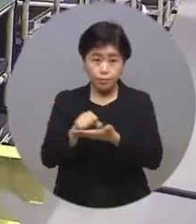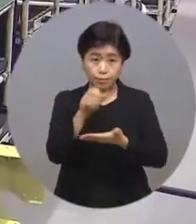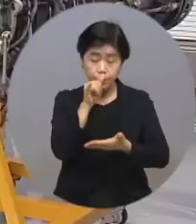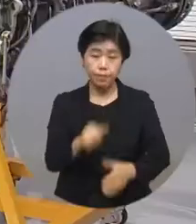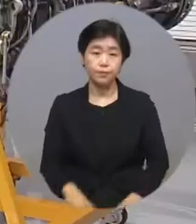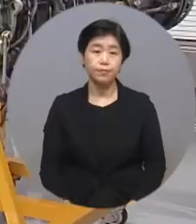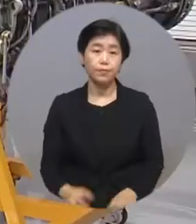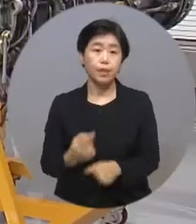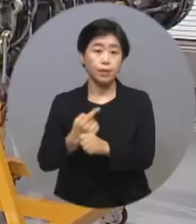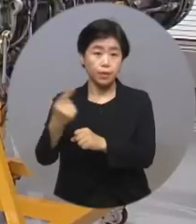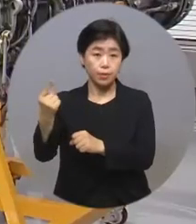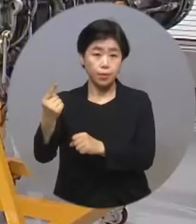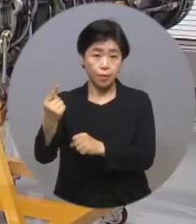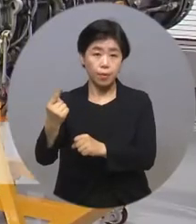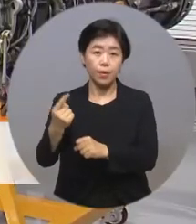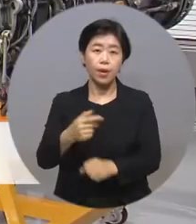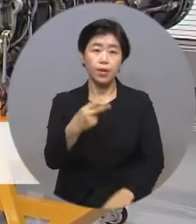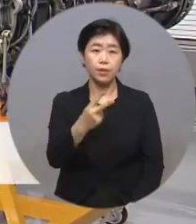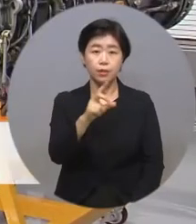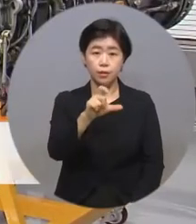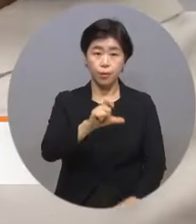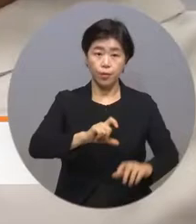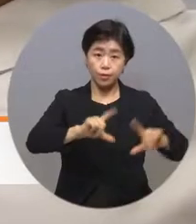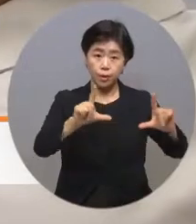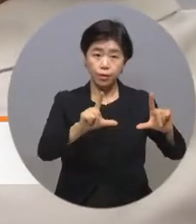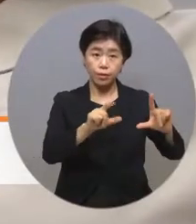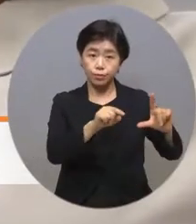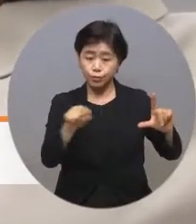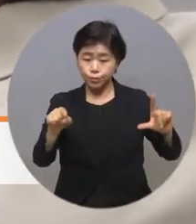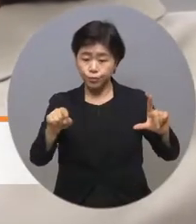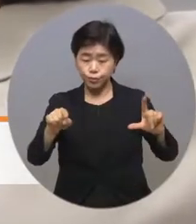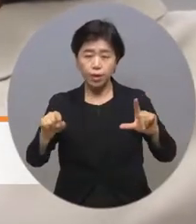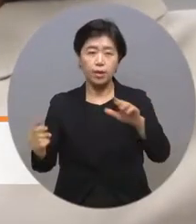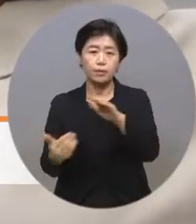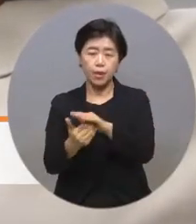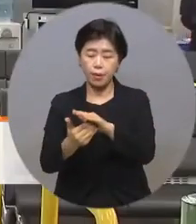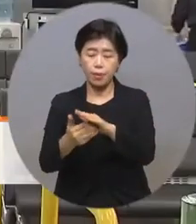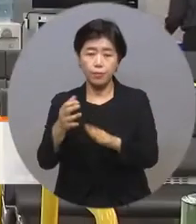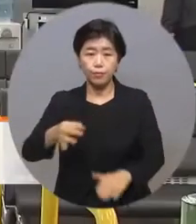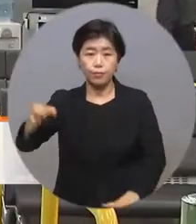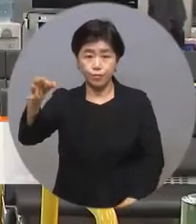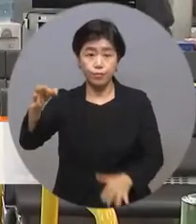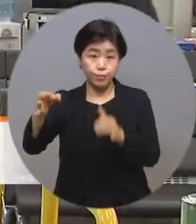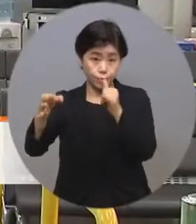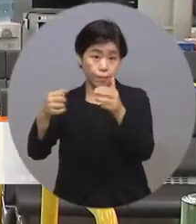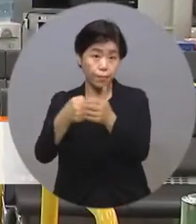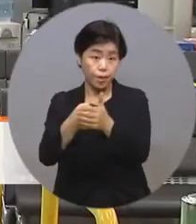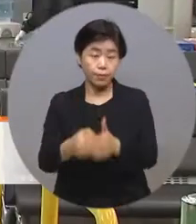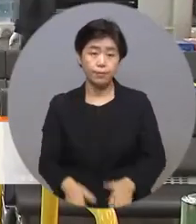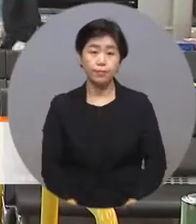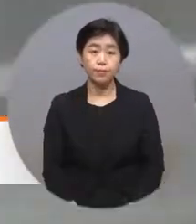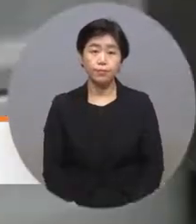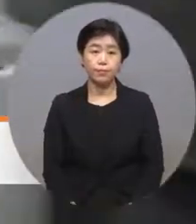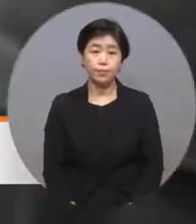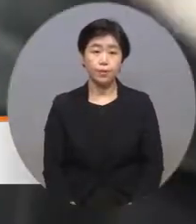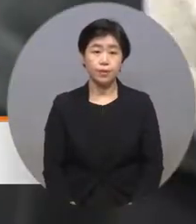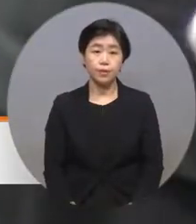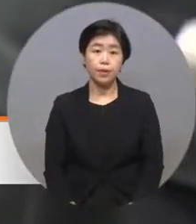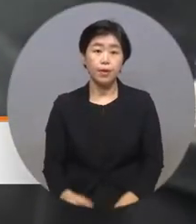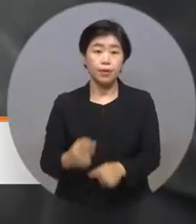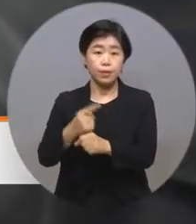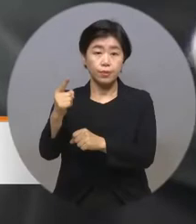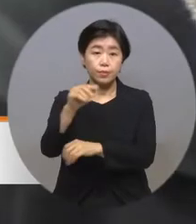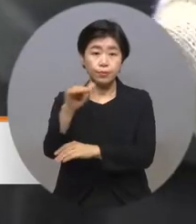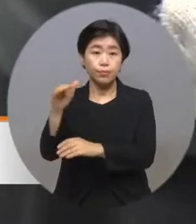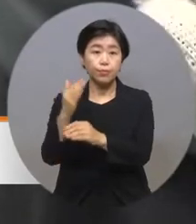중이 소득을 맞추면 급여 책의 로 전환된 2015년 이후 역대 최고 증가율로 결정됐습니다 그 결과 년도 기준